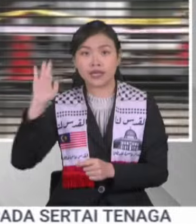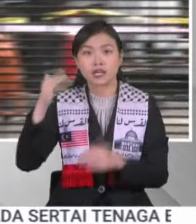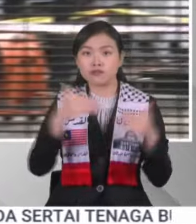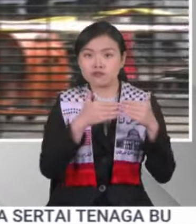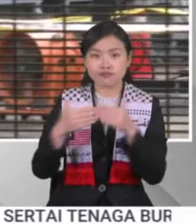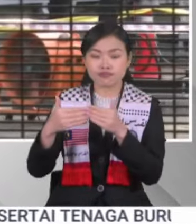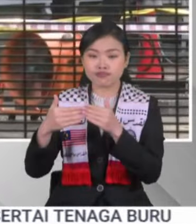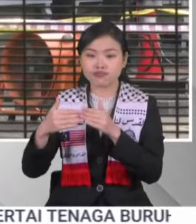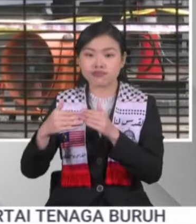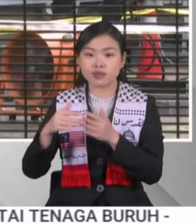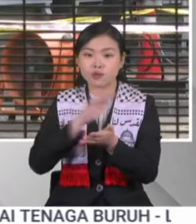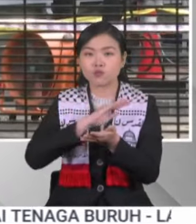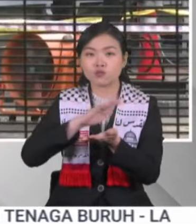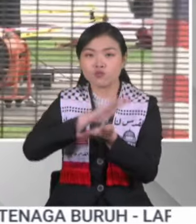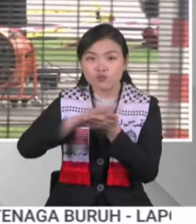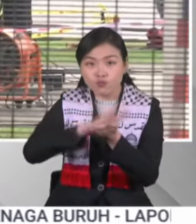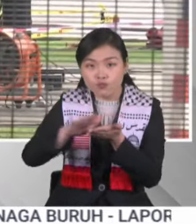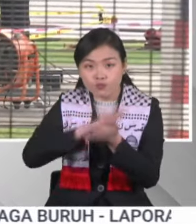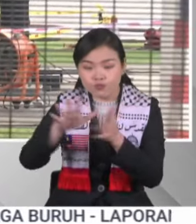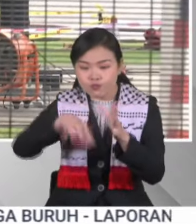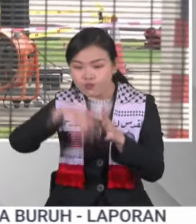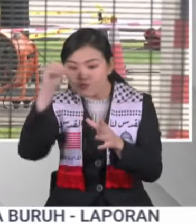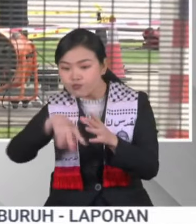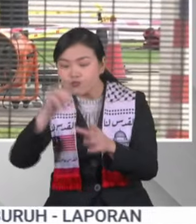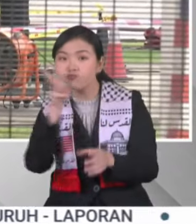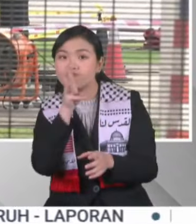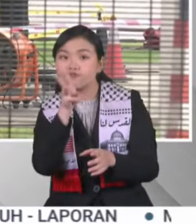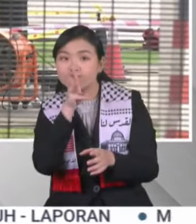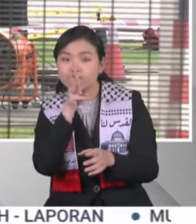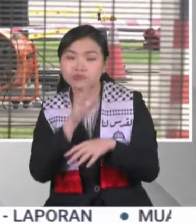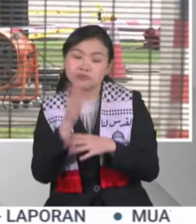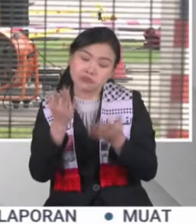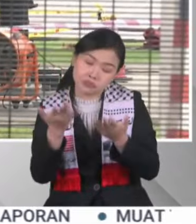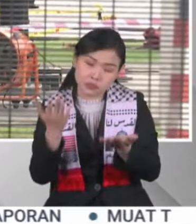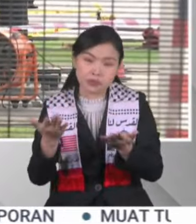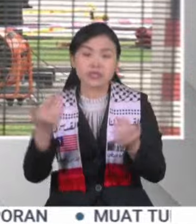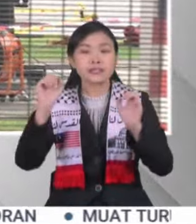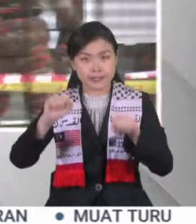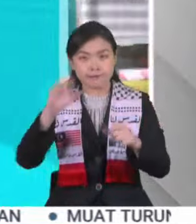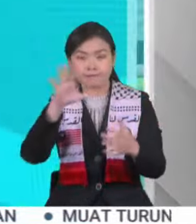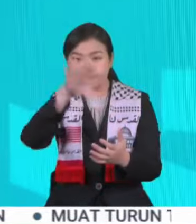kerja-kerja flushing dan pemeriksaan fizikal ke setiap ruang yang kemungkinan terdapat petunjuk.